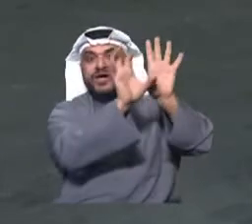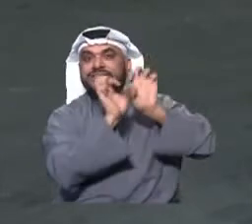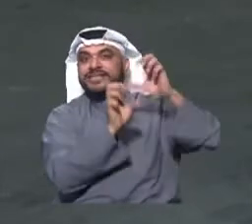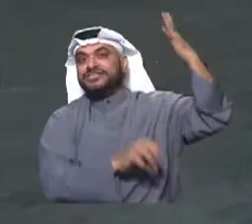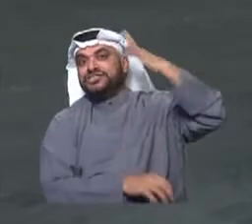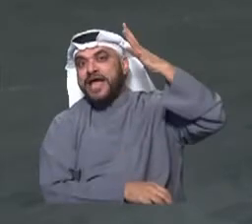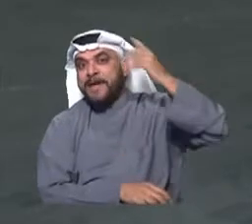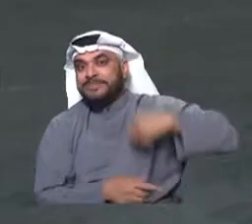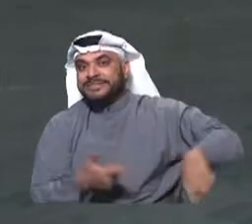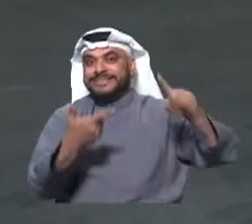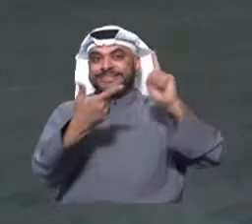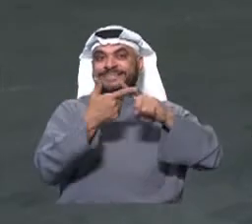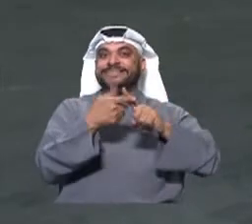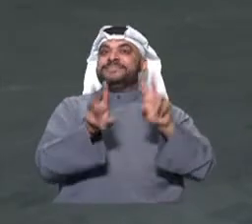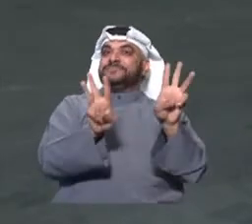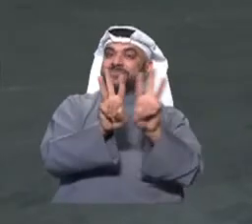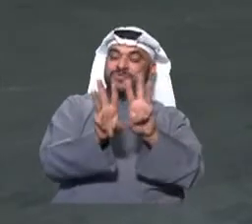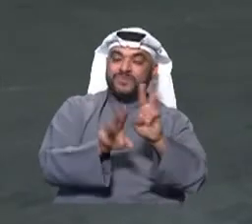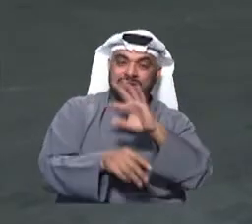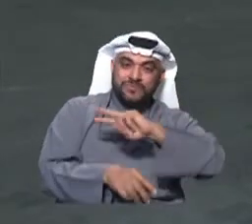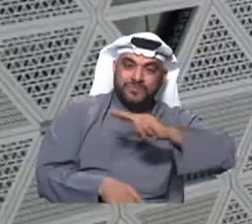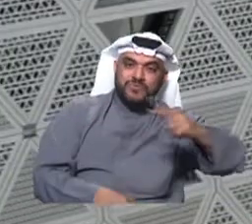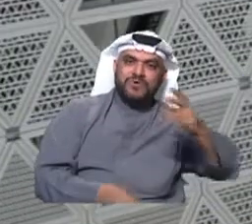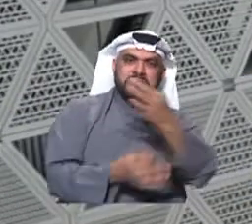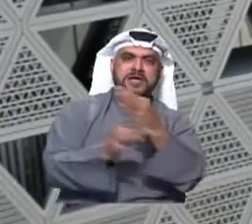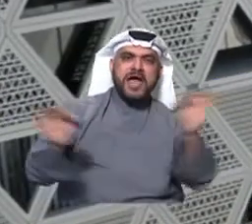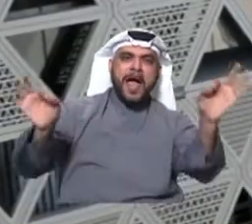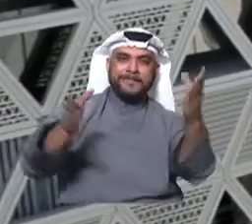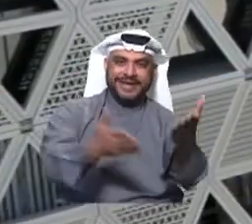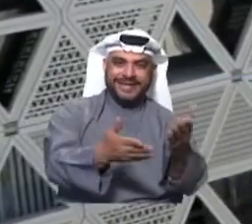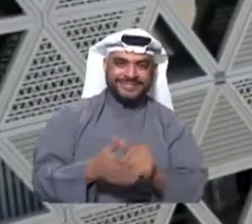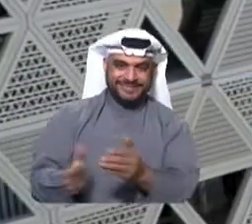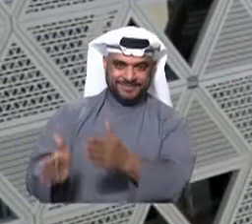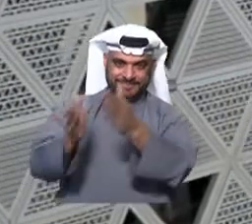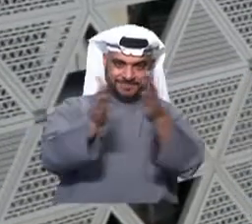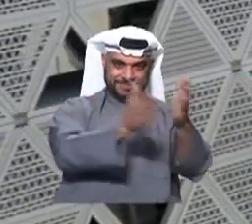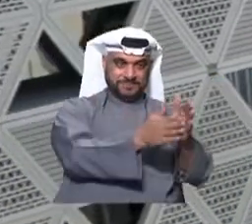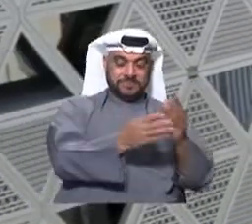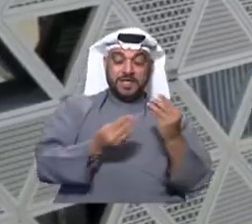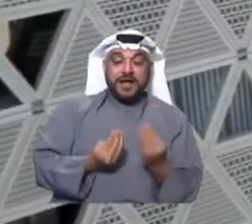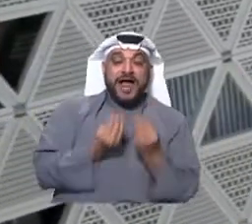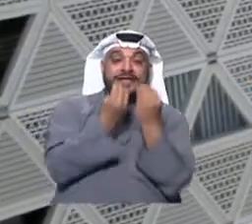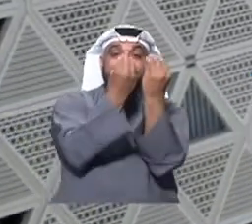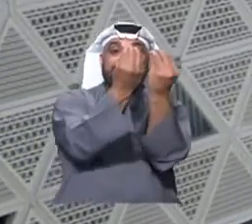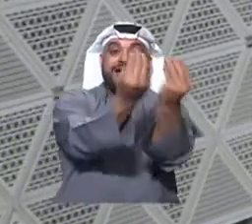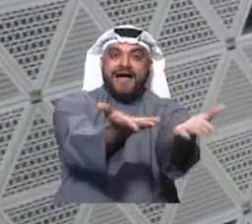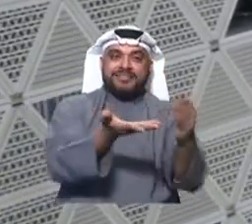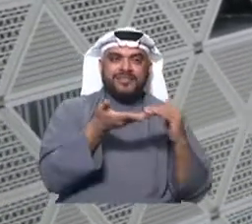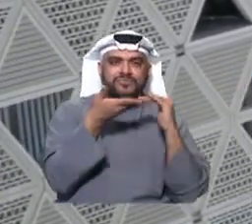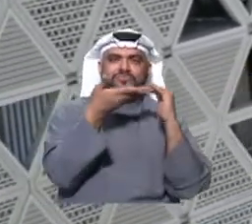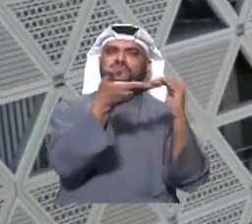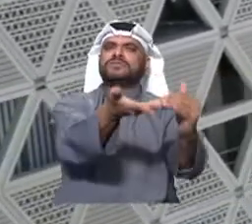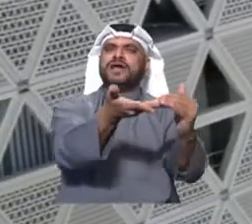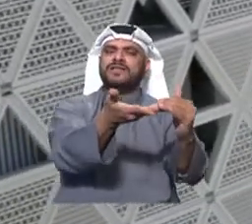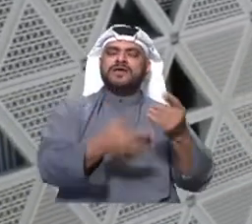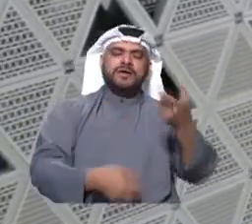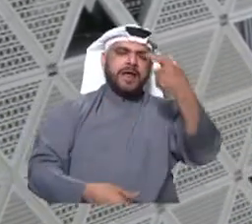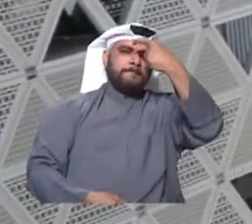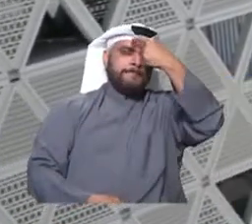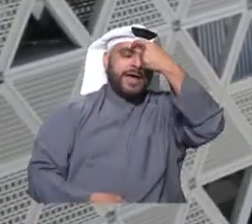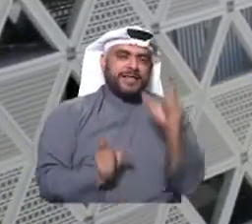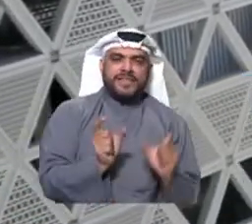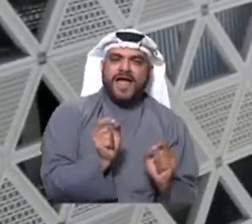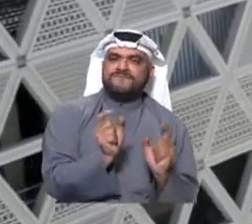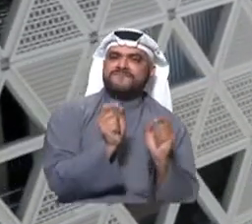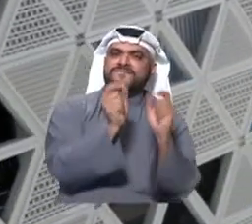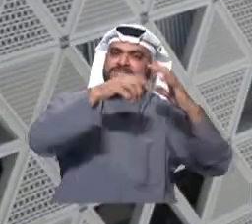عندنا الويست مانجمنت سيستم والمودولر سيستم. المركز سيقدم مستوى عالي من خدمات الرعاية الصحية بأحدث المعدات